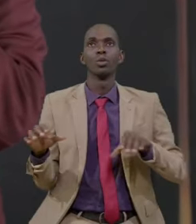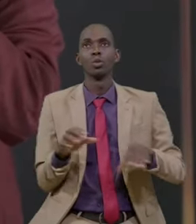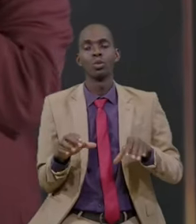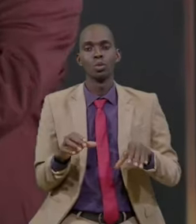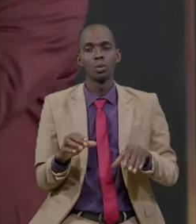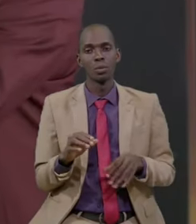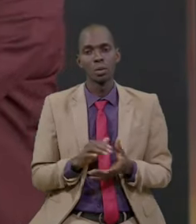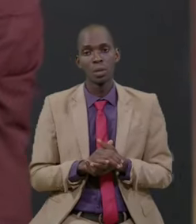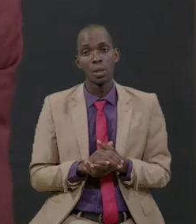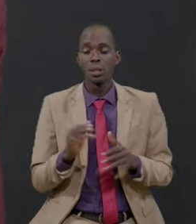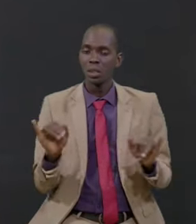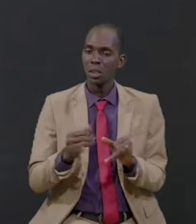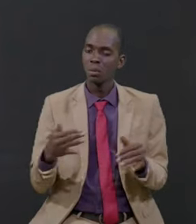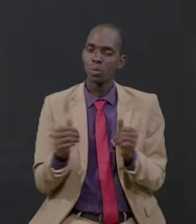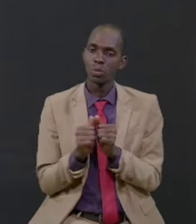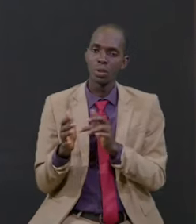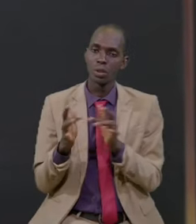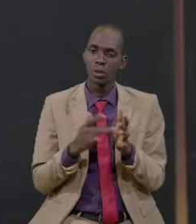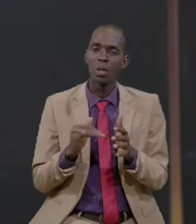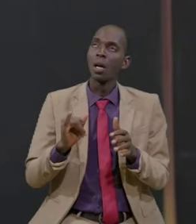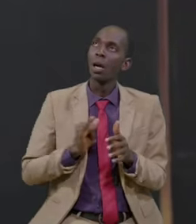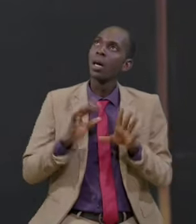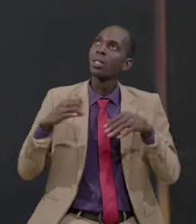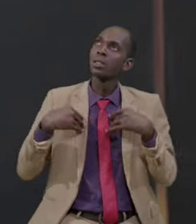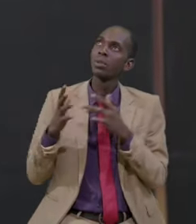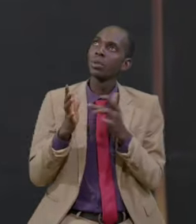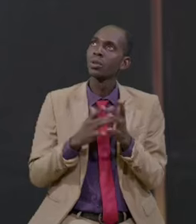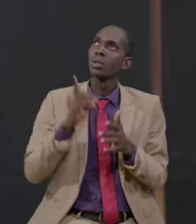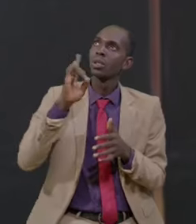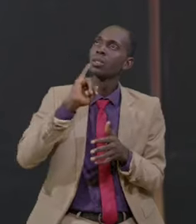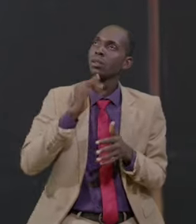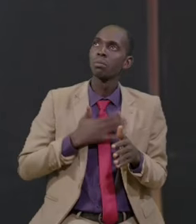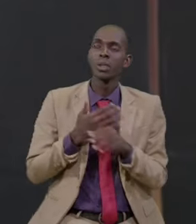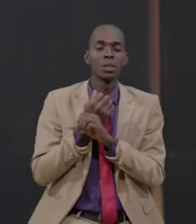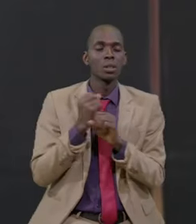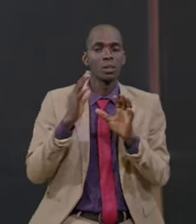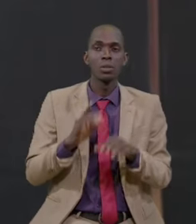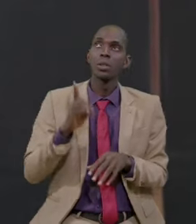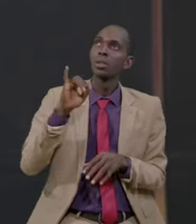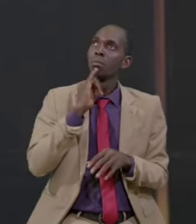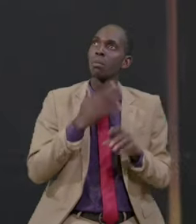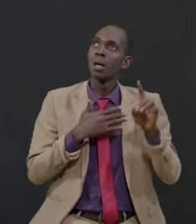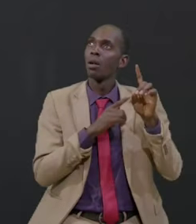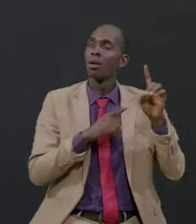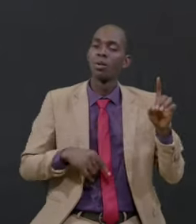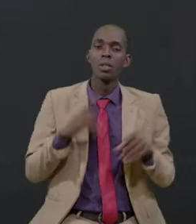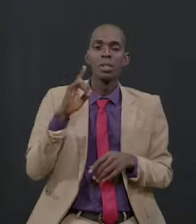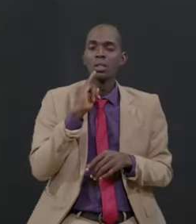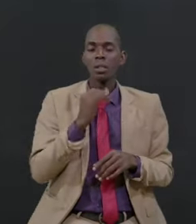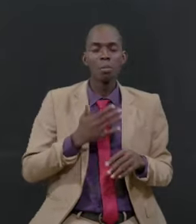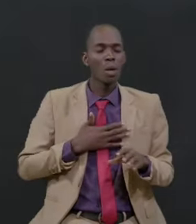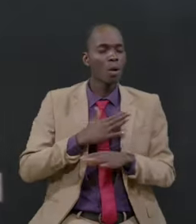C'est comme ça que nous prenons Jésus. Il est mon sauveur. Il est mon Seigneur. Et il est mon tout en tout.